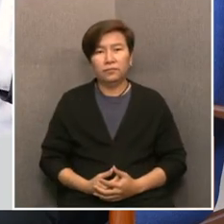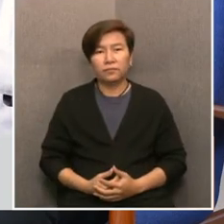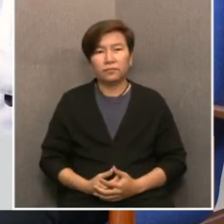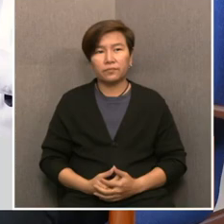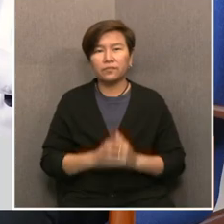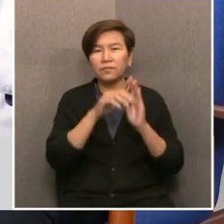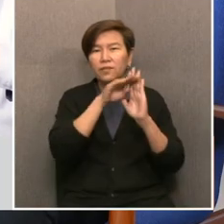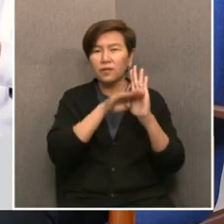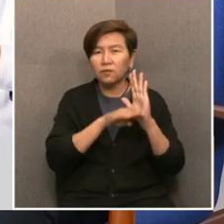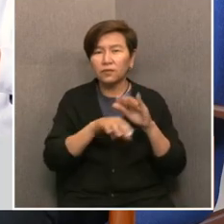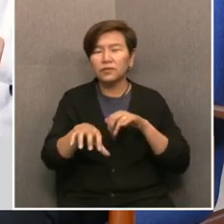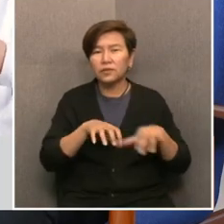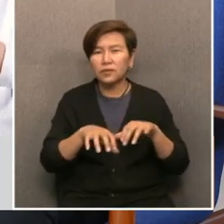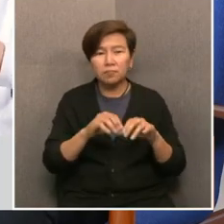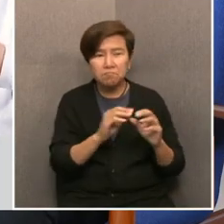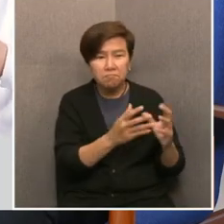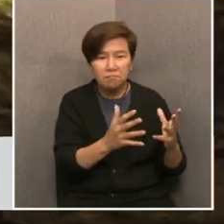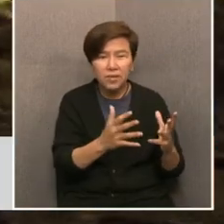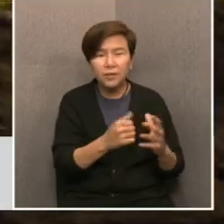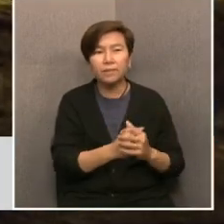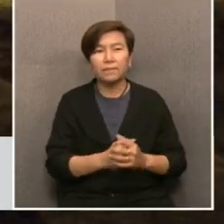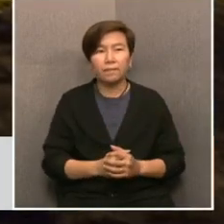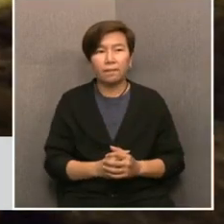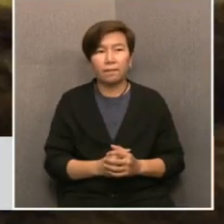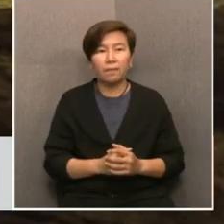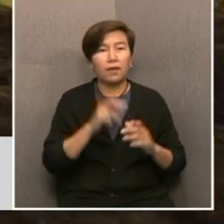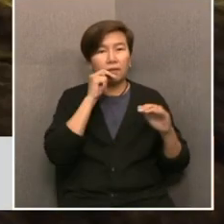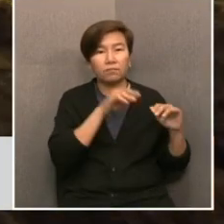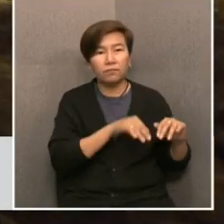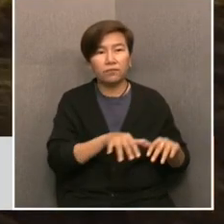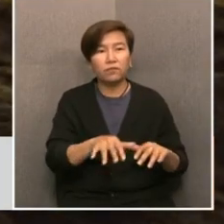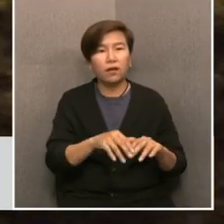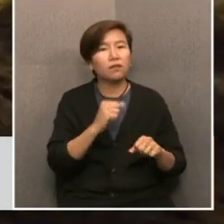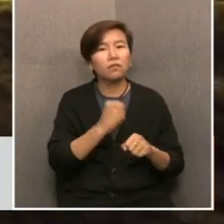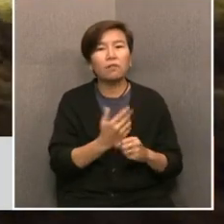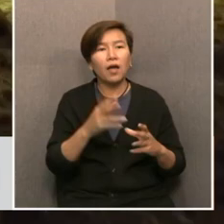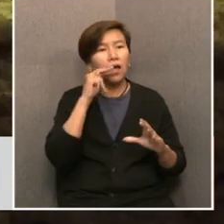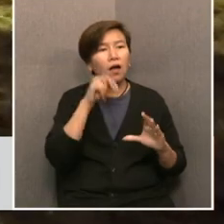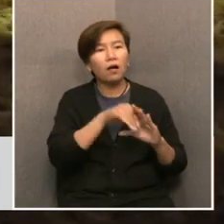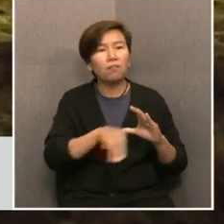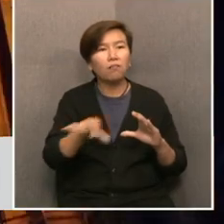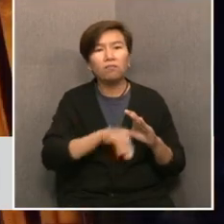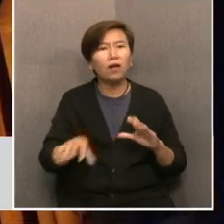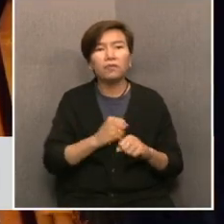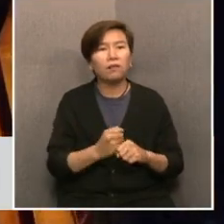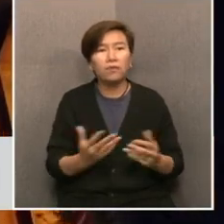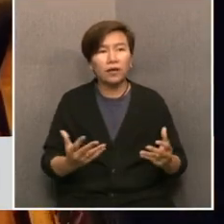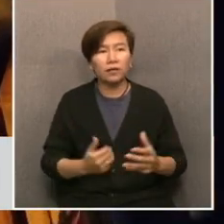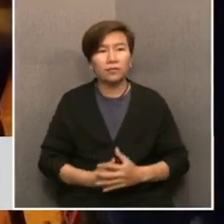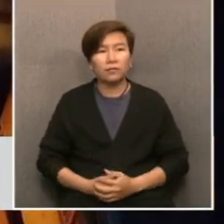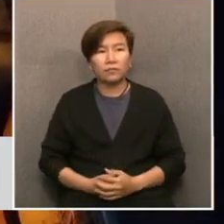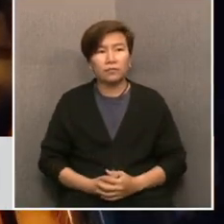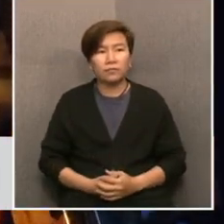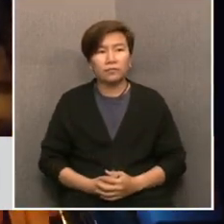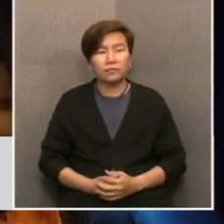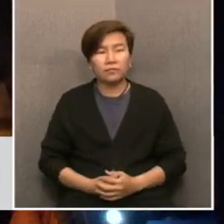นการจัดการนะครับหรือหลายๆพื้นที่ยังขาดในเรื่องของว่าพอน้ำมาแล้วเนี่ยจะเร่งระบาย ยังไงคือทุกคนอาจจะมองในเรื่องของแค่ทางน้